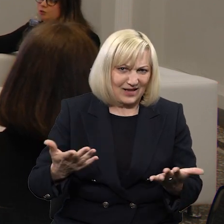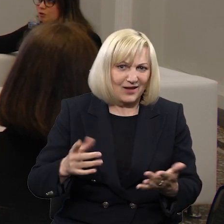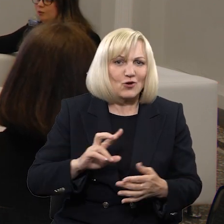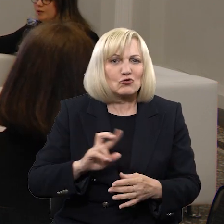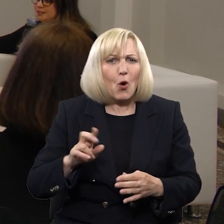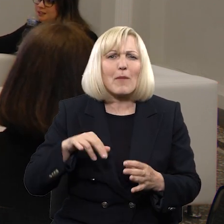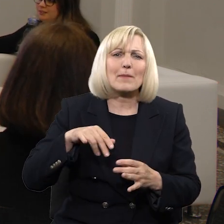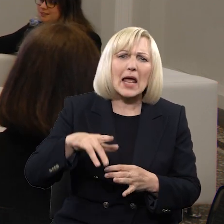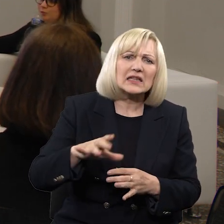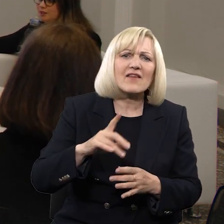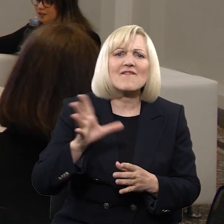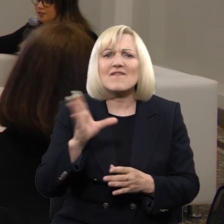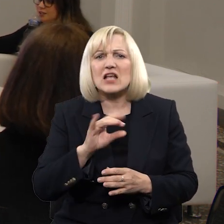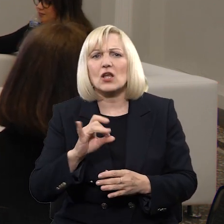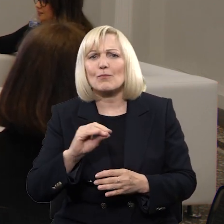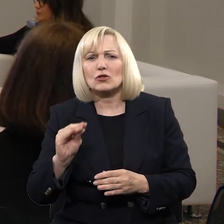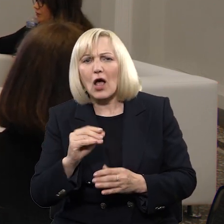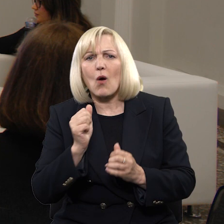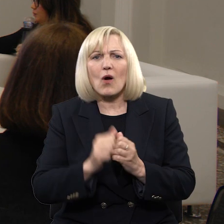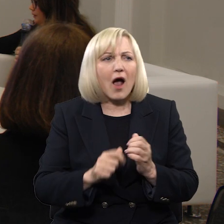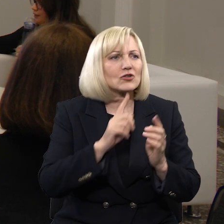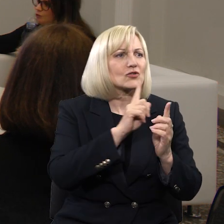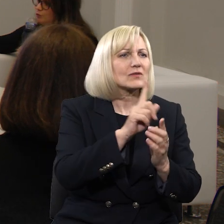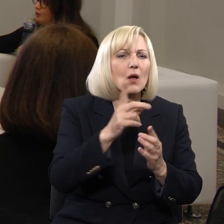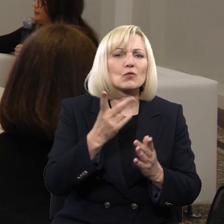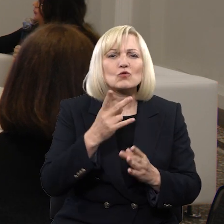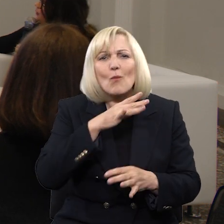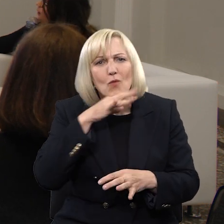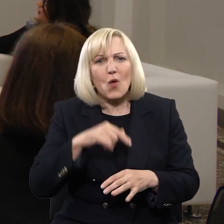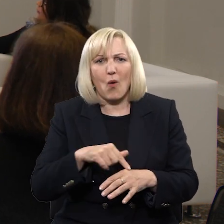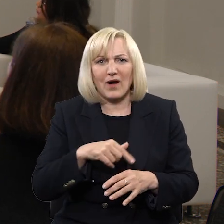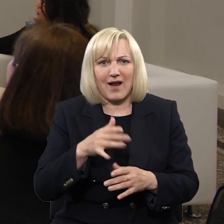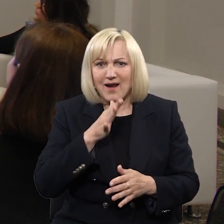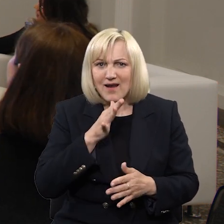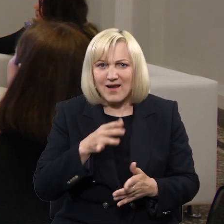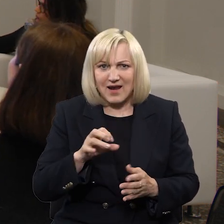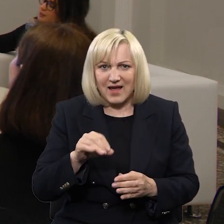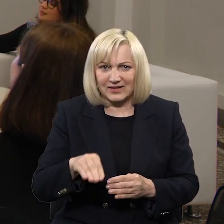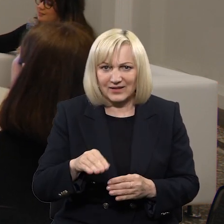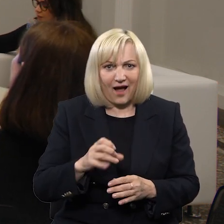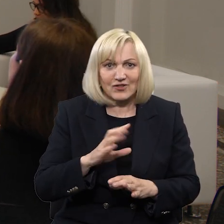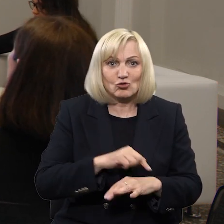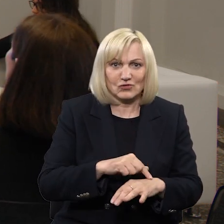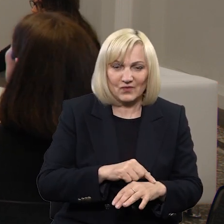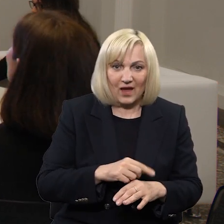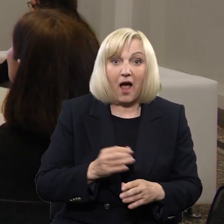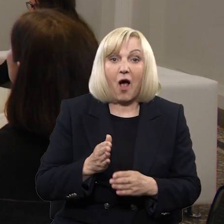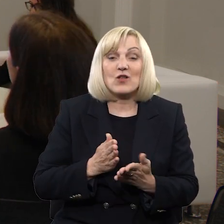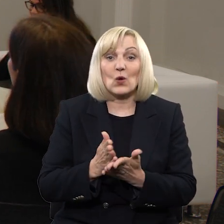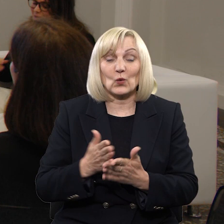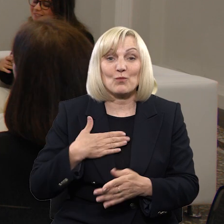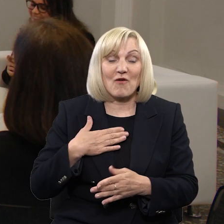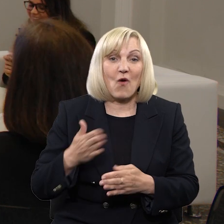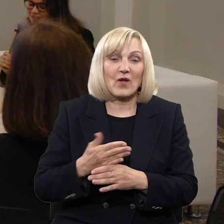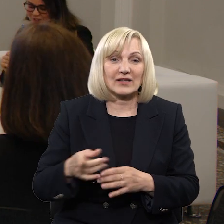если это вот что бы пройти весь Эрмитаж остановиться там у каждого экспонат нужно много лет а у нас сотрудник сотрудница